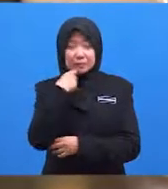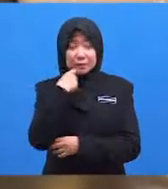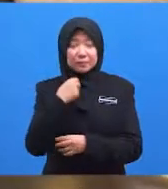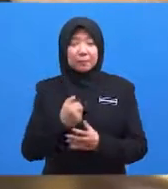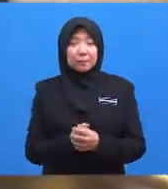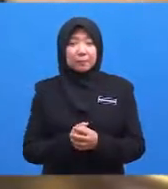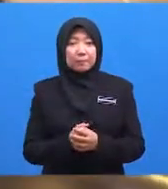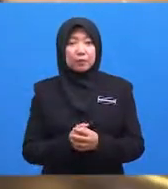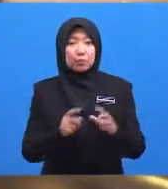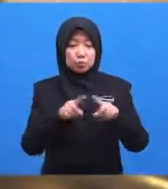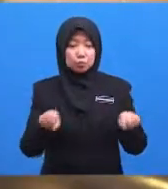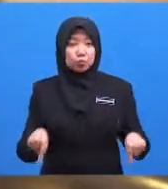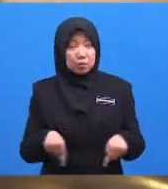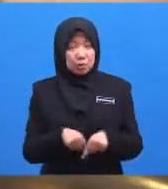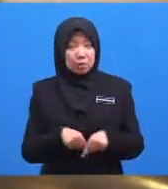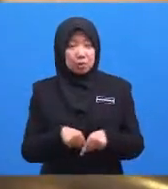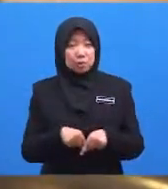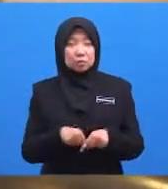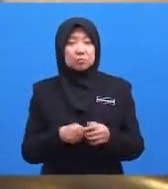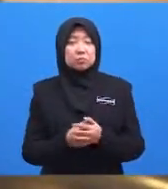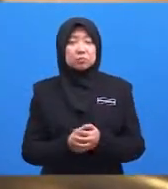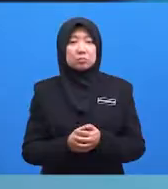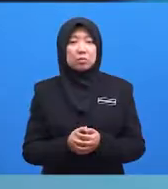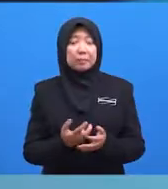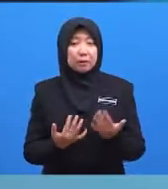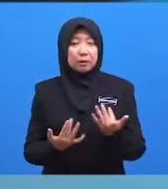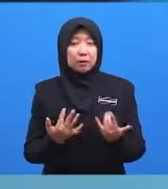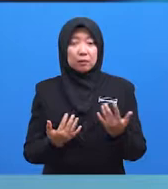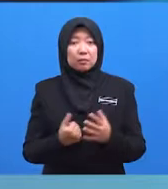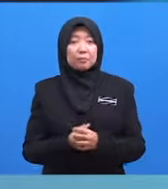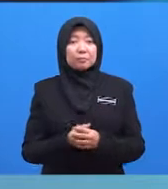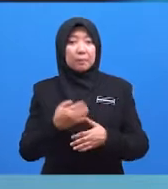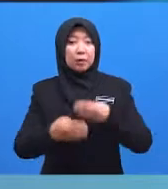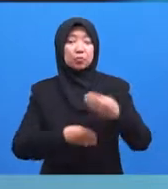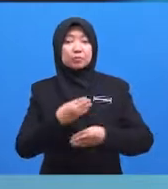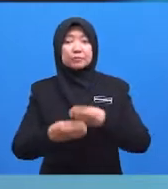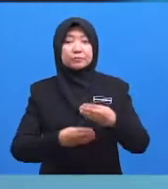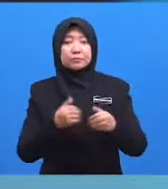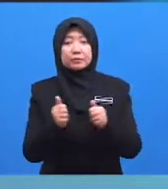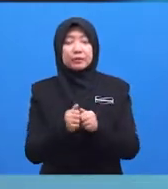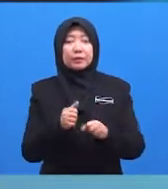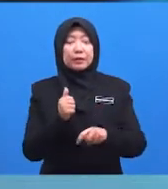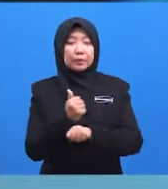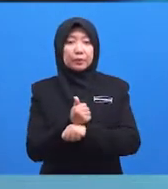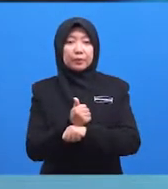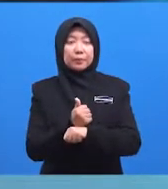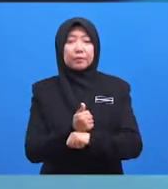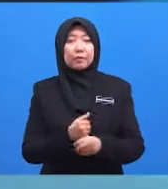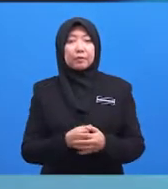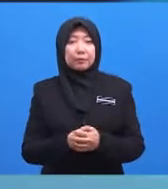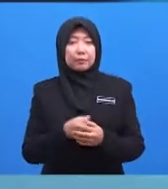Dulang pembakar dilapik dengan aluminium foil. Murid-murid perlu sediakan berus